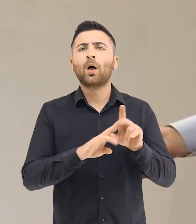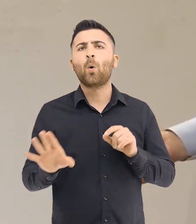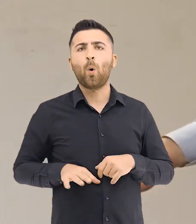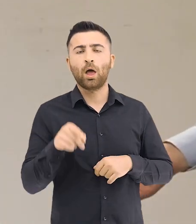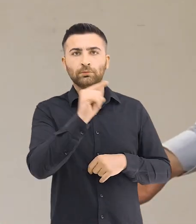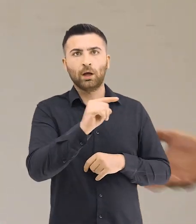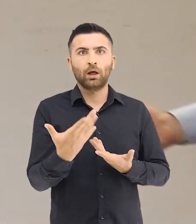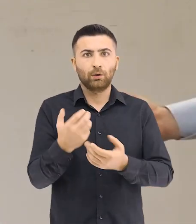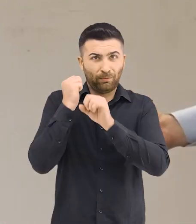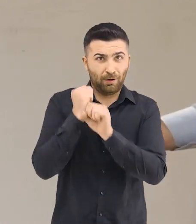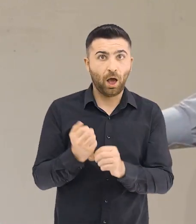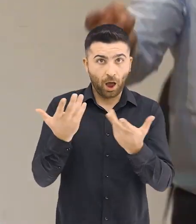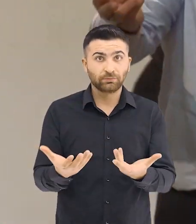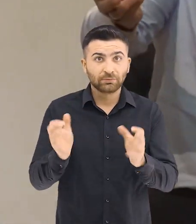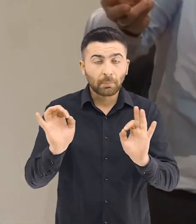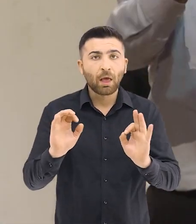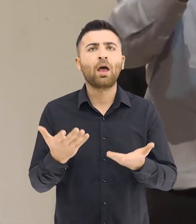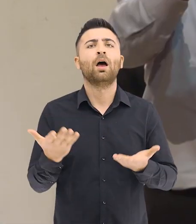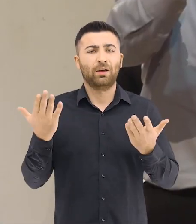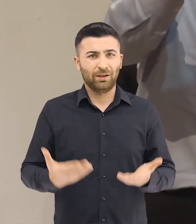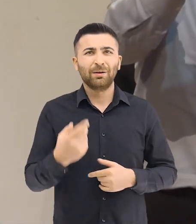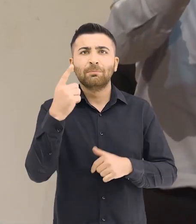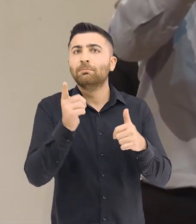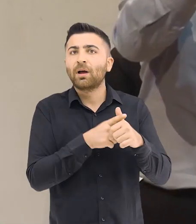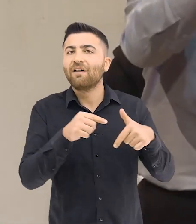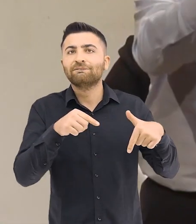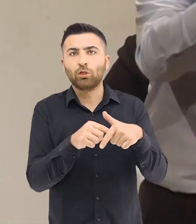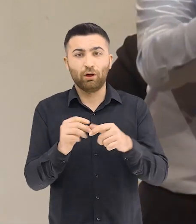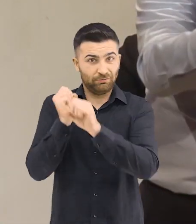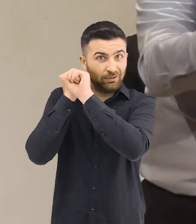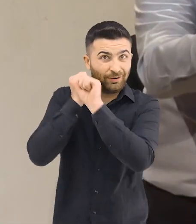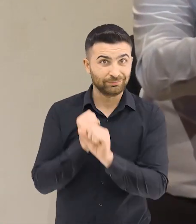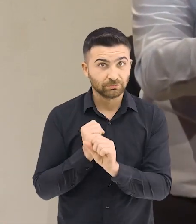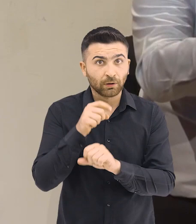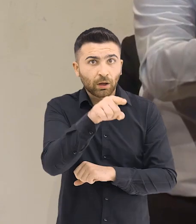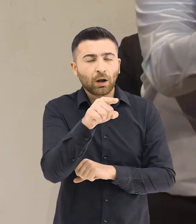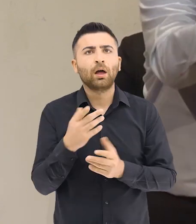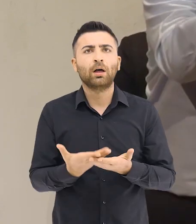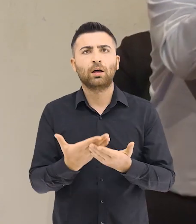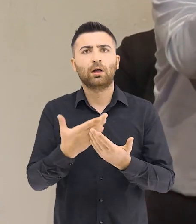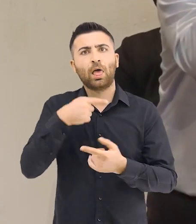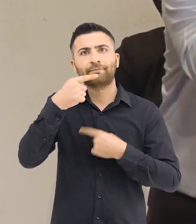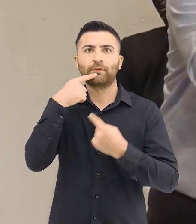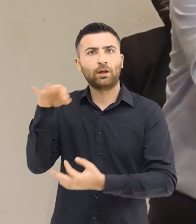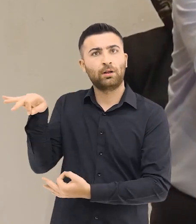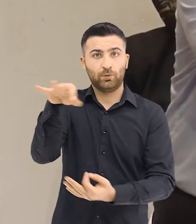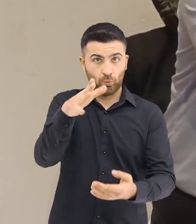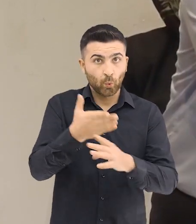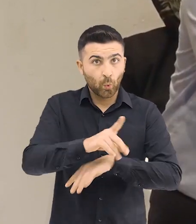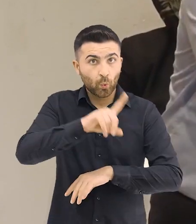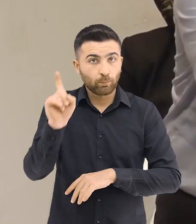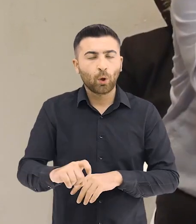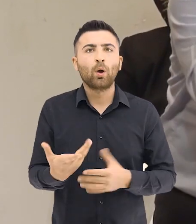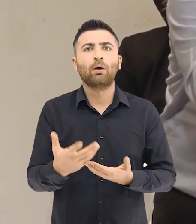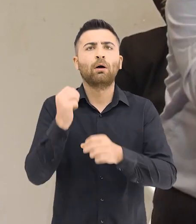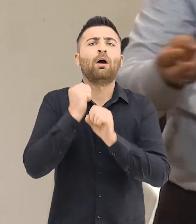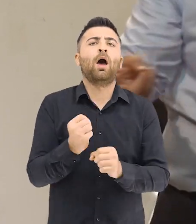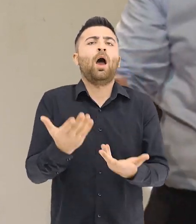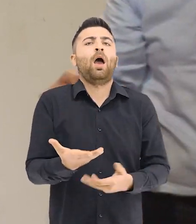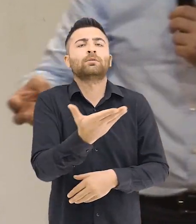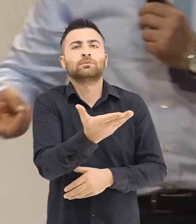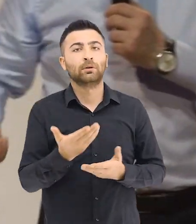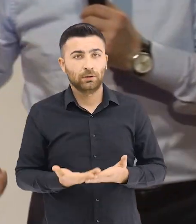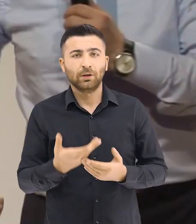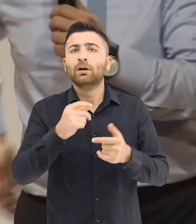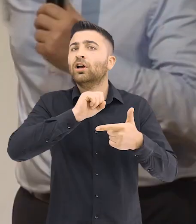Kılıçdaroğlu ülke ağır değil mi? Hakikaten ağır. Bir, FETÖ'yü sırtında taşıyacaksın, onun sözcülüğünü yapacaksın, doğru mu? Ülke ağır.